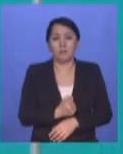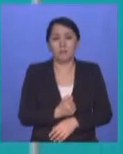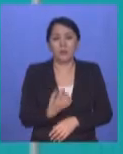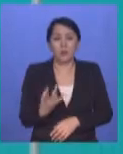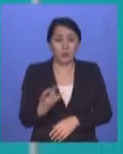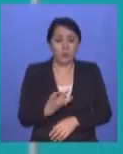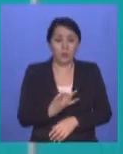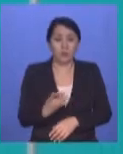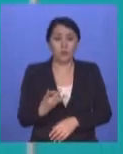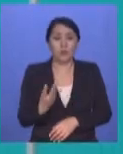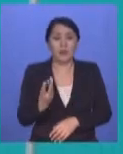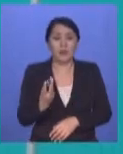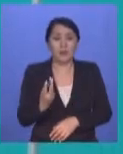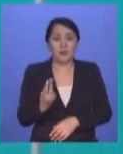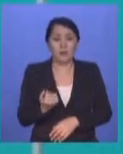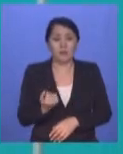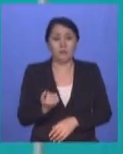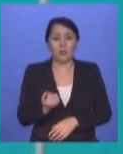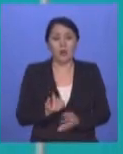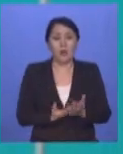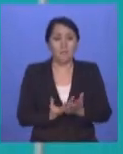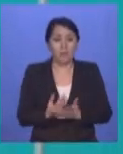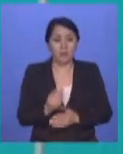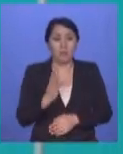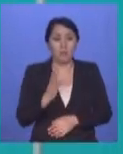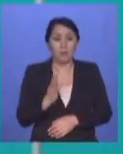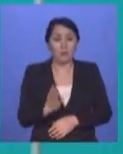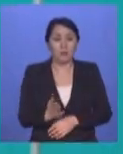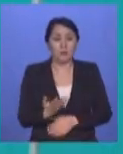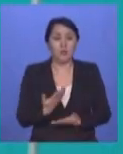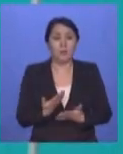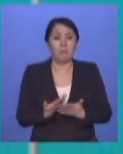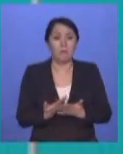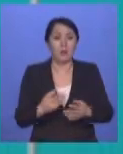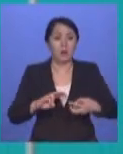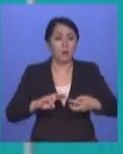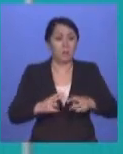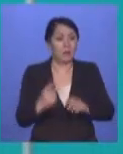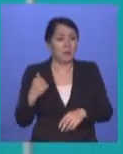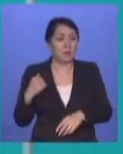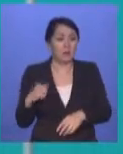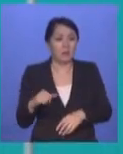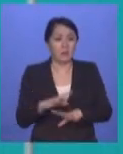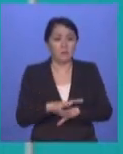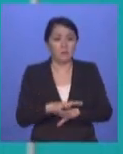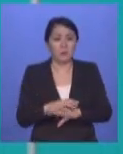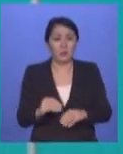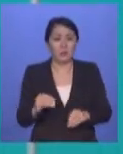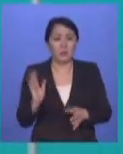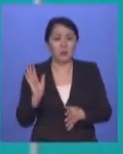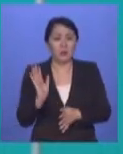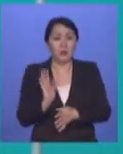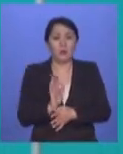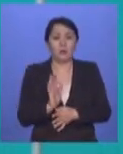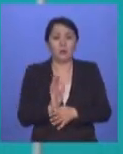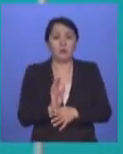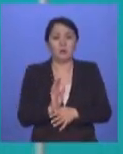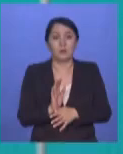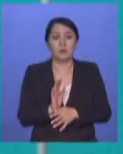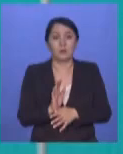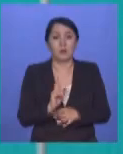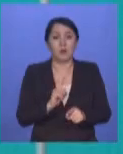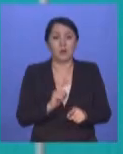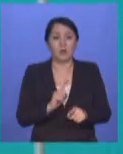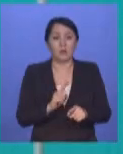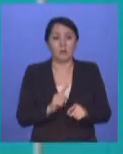керек болған қаражатты аударатын боламыз. Бұл мәселені күтпей, бүгін тапсырма осында күтпей, бұл